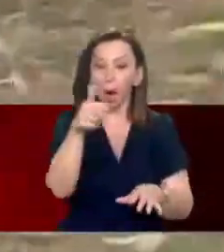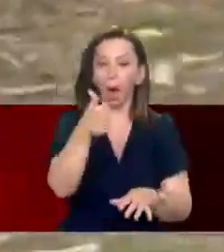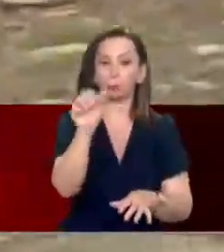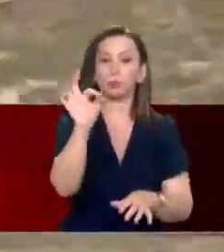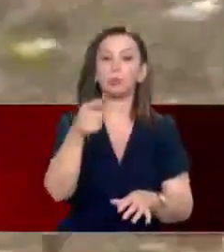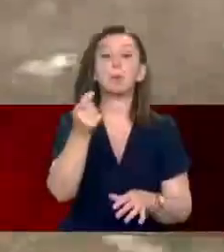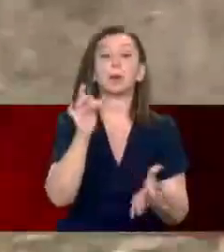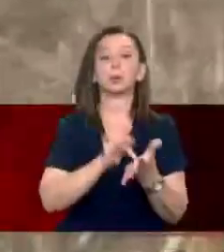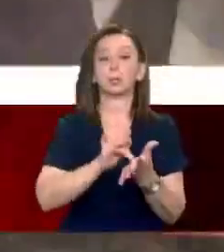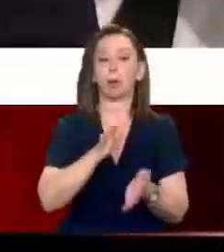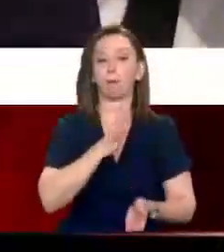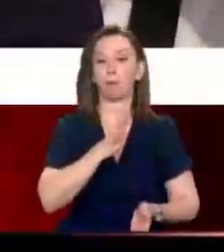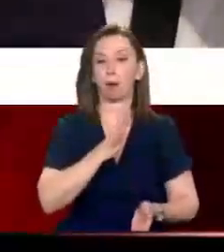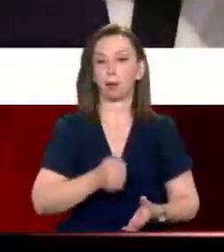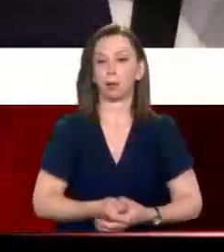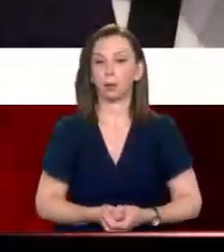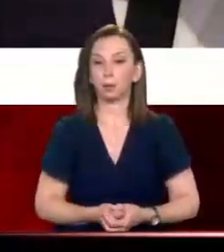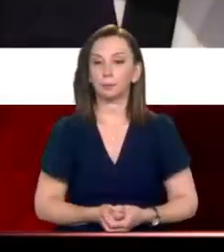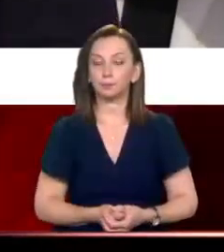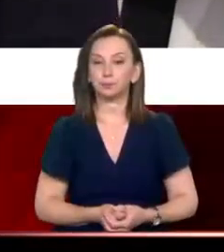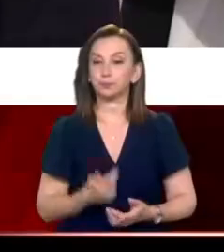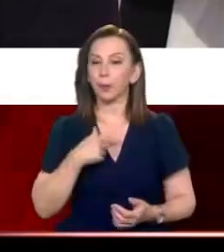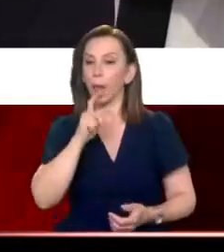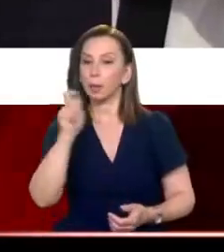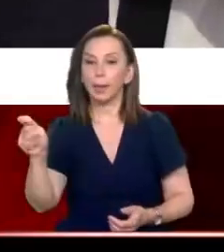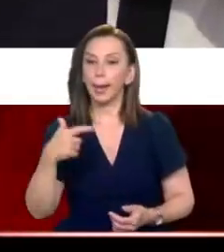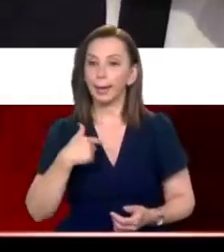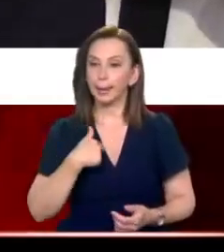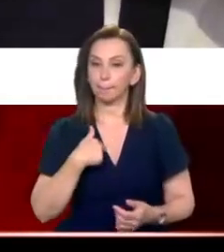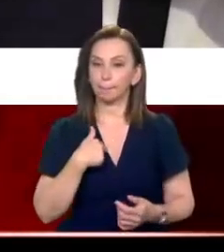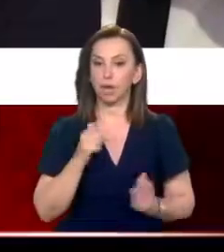de 60 bin lira para cezası geliyor. Meclis başkanlarımıza teklifimizi vereceğiz.